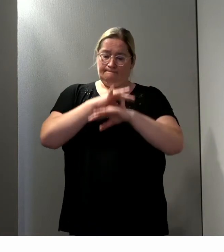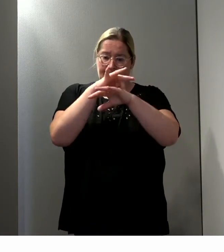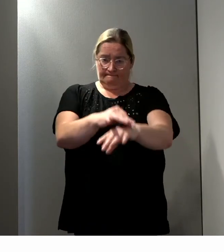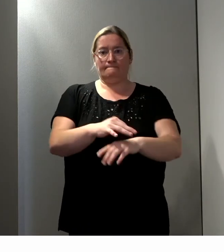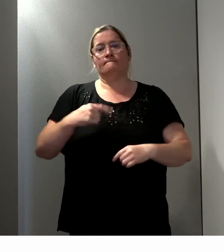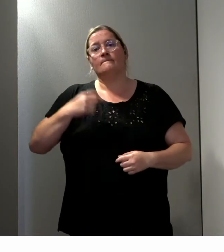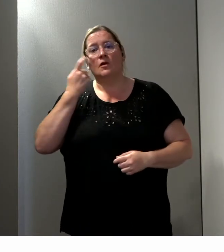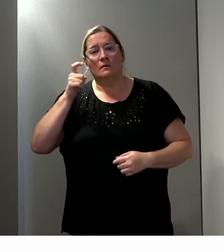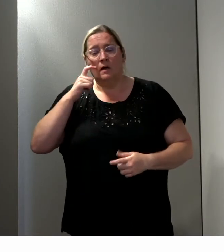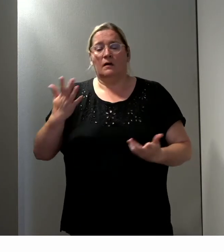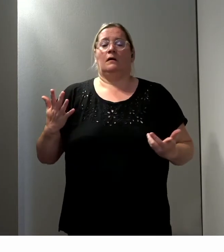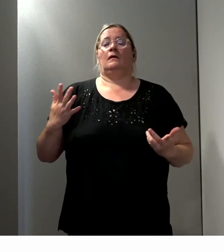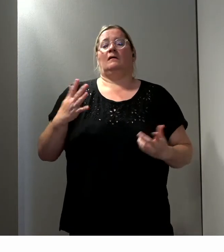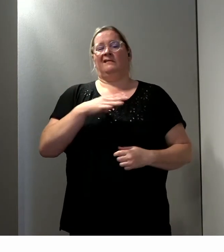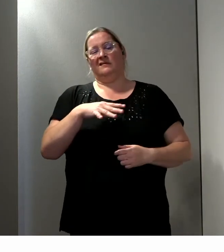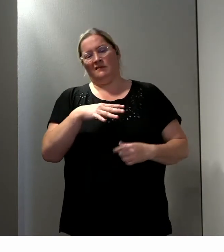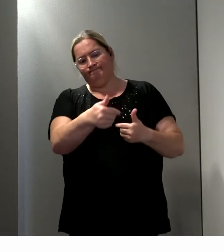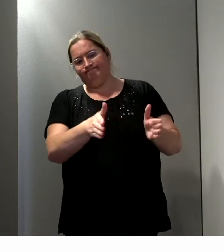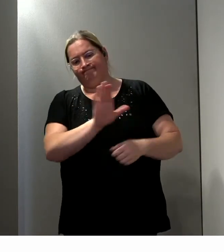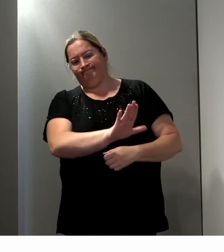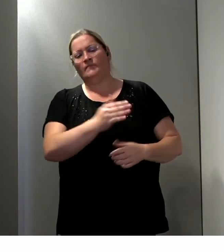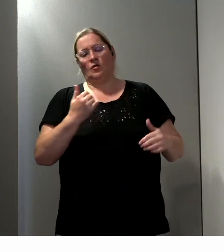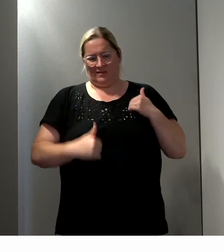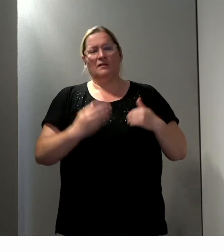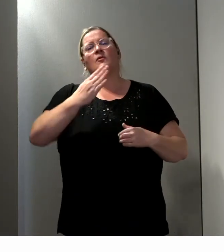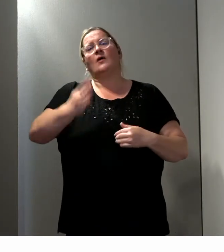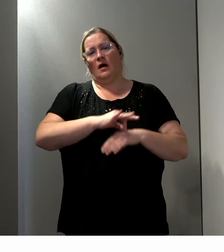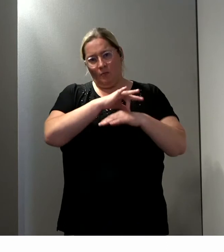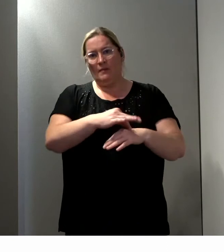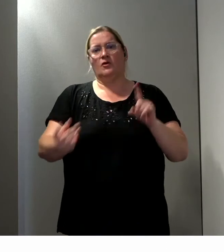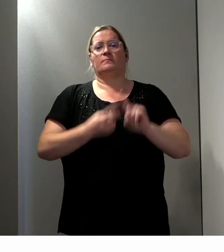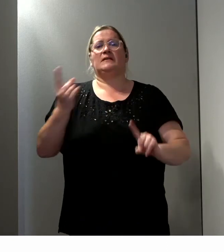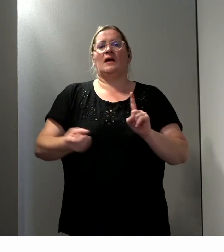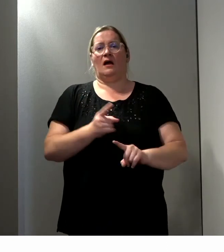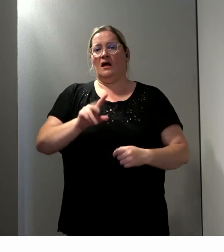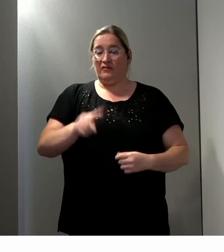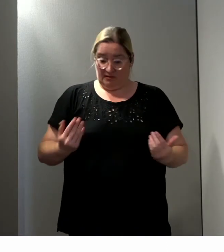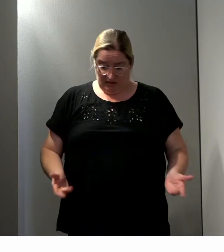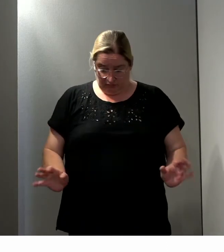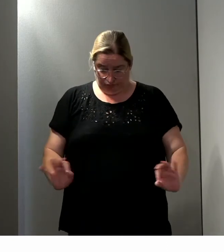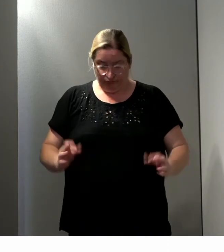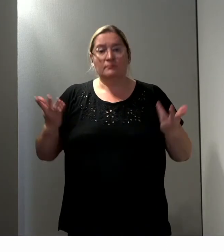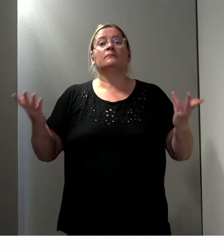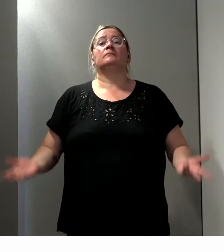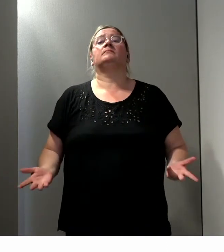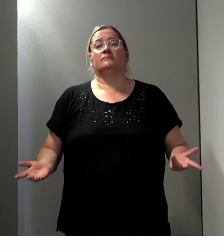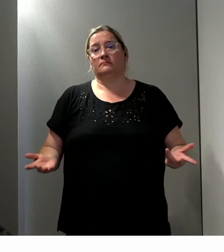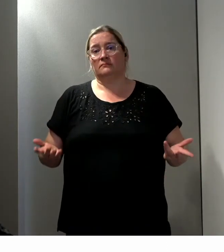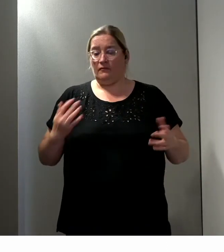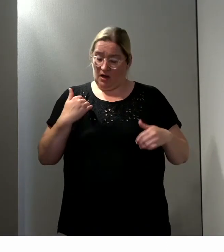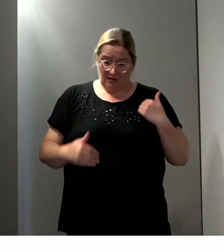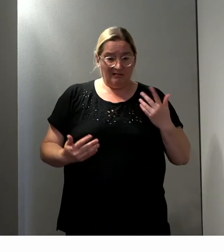il me semble aussi qu'il y a certains types de handicaps qui ont besoin d'un accompagnement spécifique qu'on ne propose pas encore aujourd'hui dans